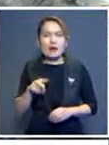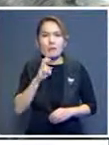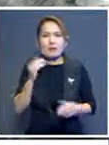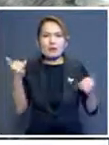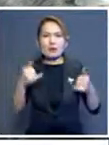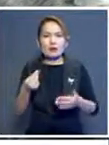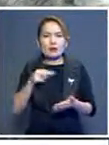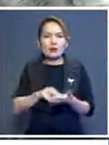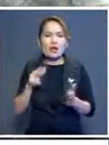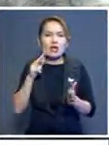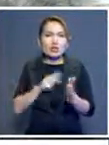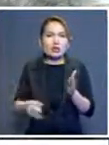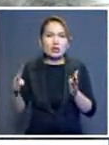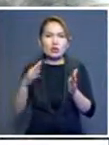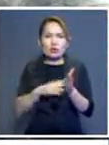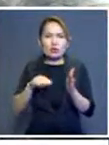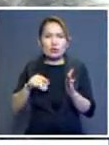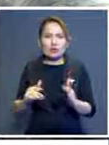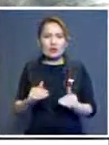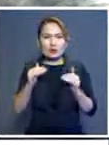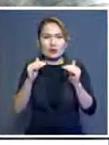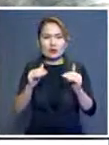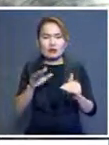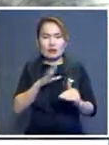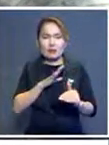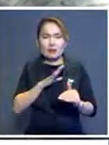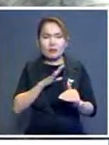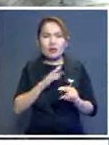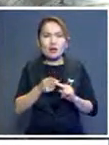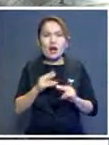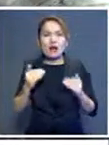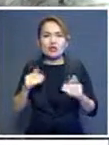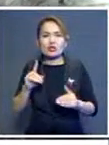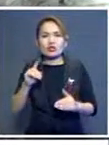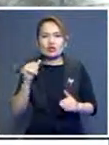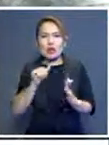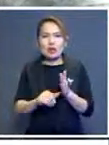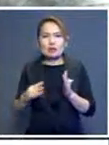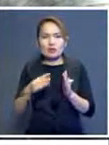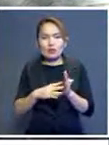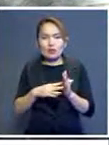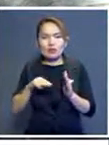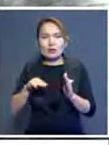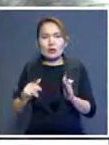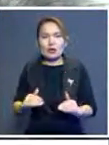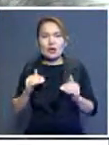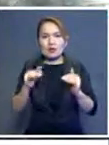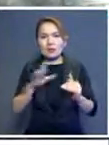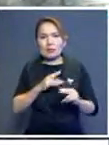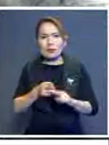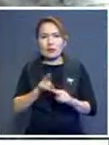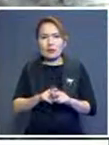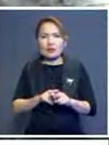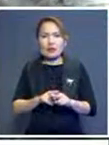жанар-жағармайдың құны 89 теңге болса, қазіргі кезде 160 теңге болды. Екінші себеп бұл жаңағы қосалқы